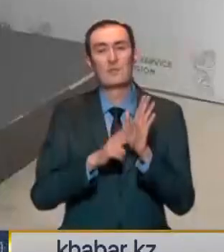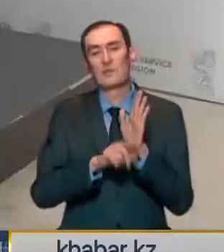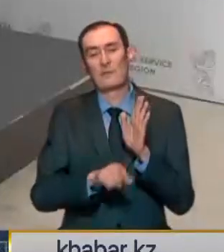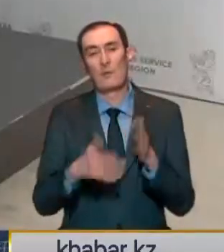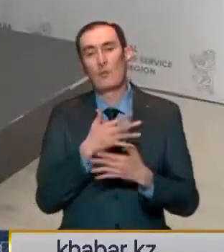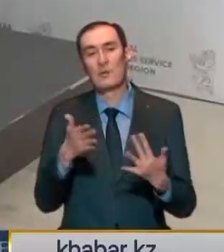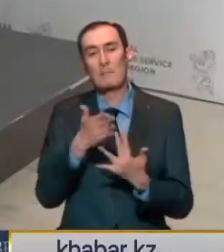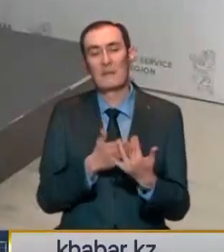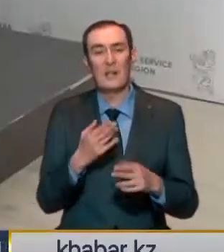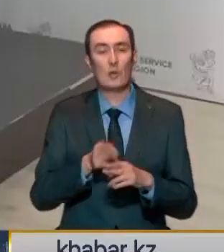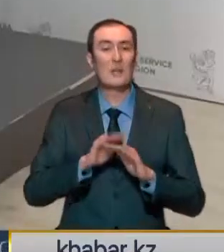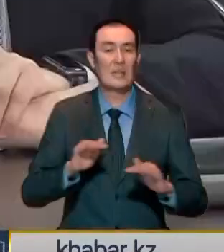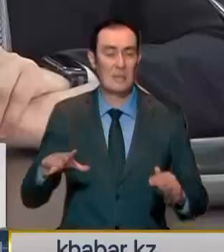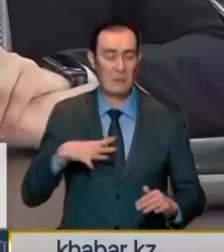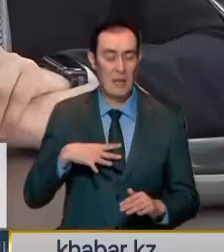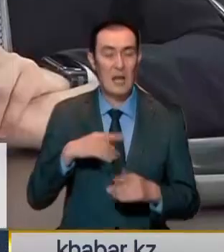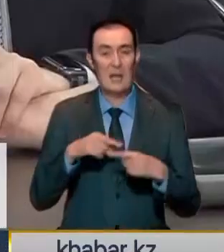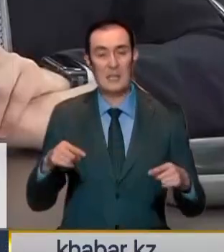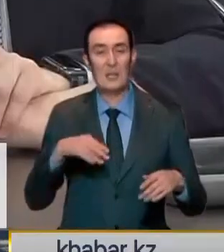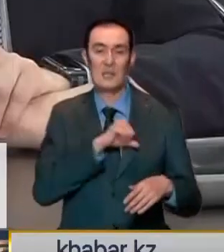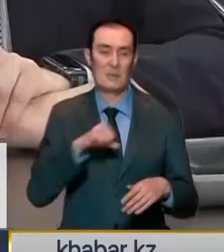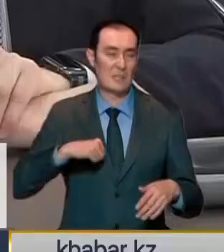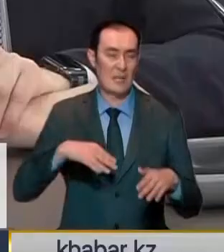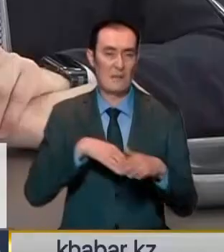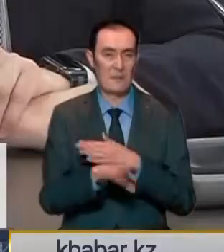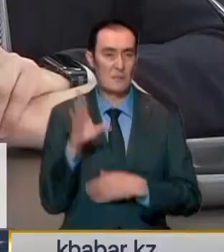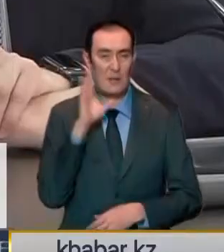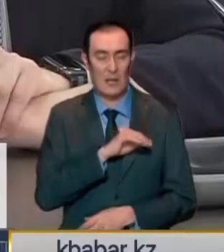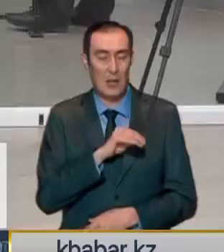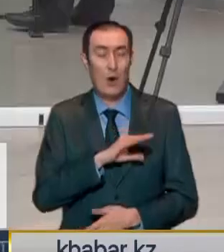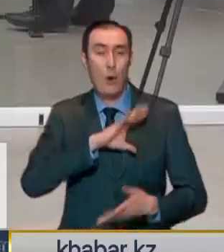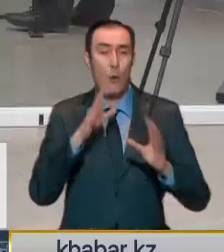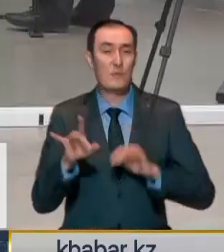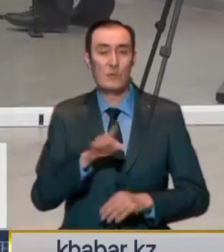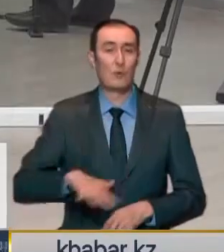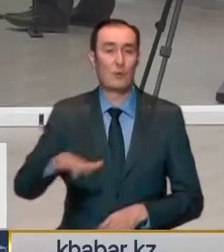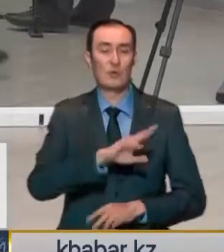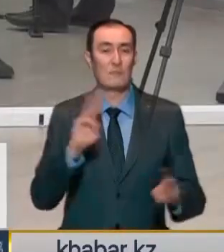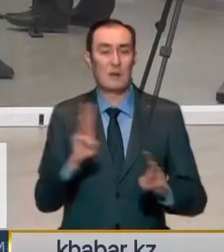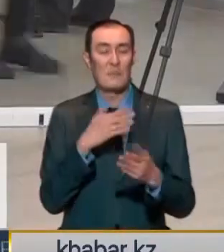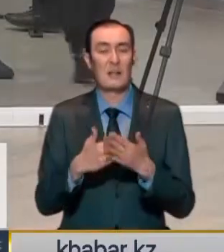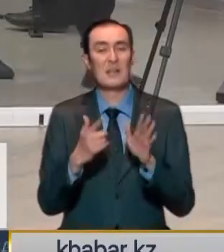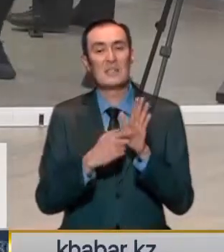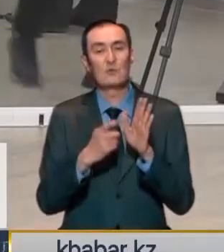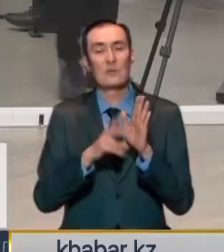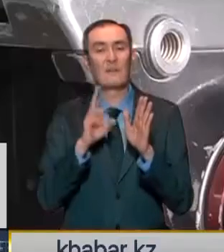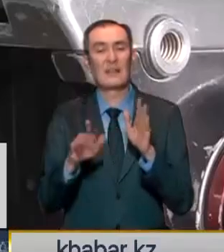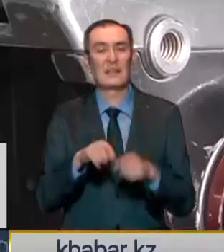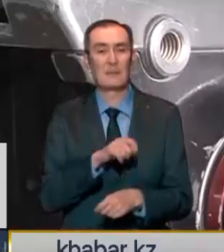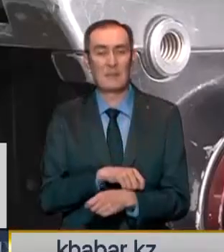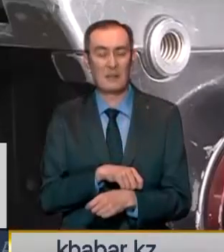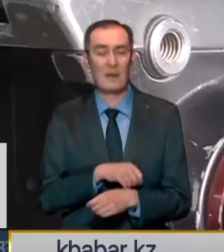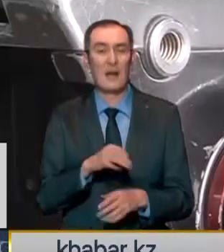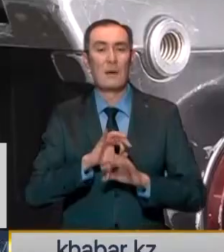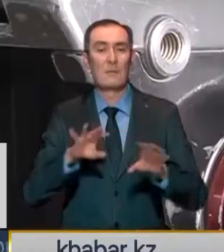человек, больше половины из которых дети. Остальные покинули здание самостоятельно. Общая площадь пожара составила порядка 700 квадратных метров.